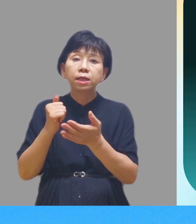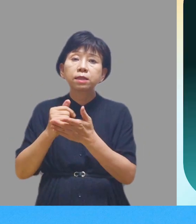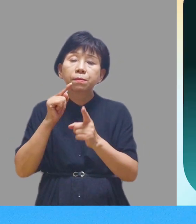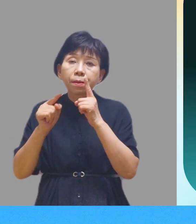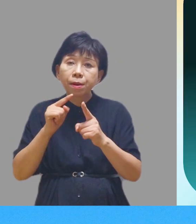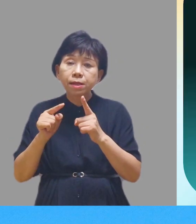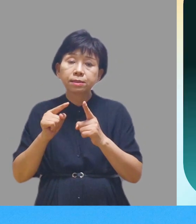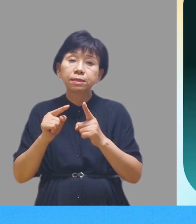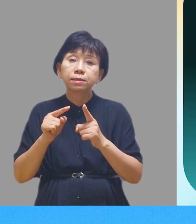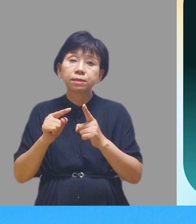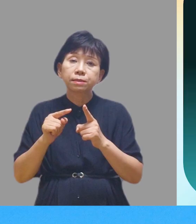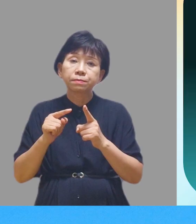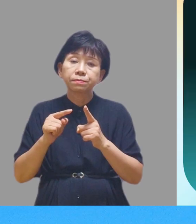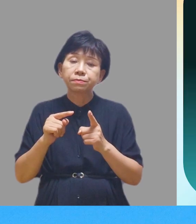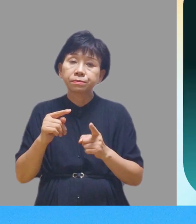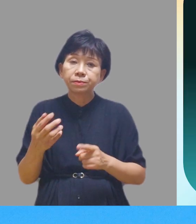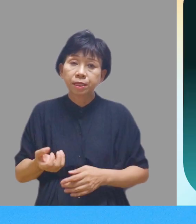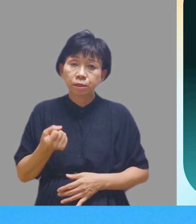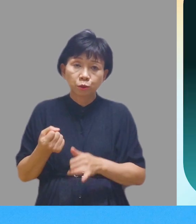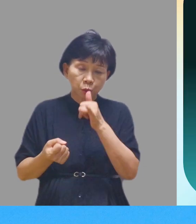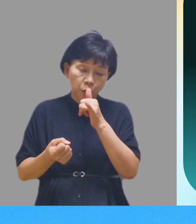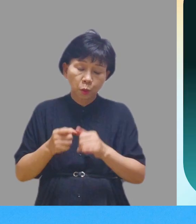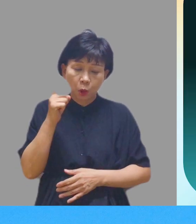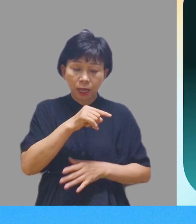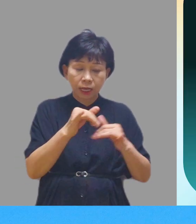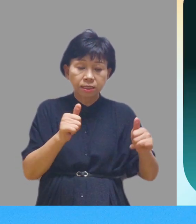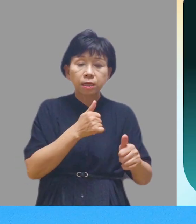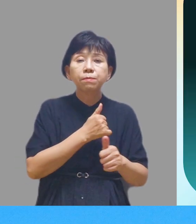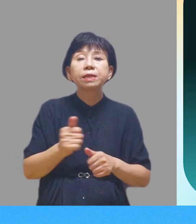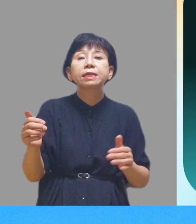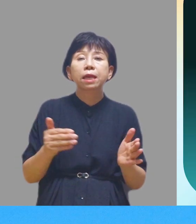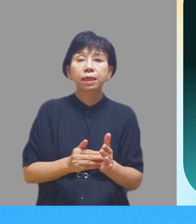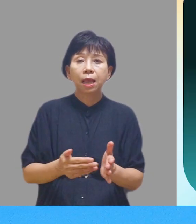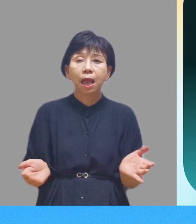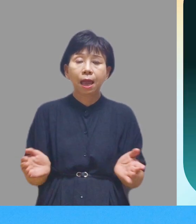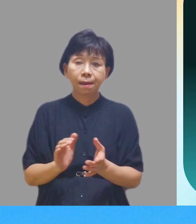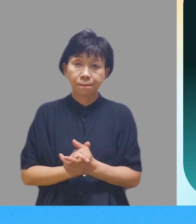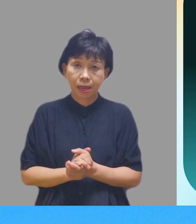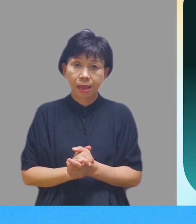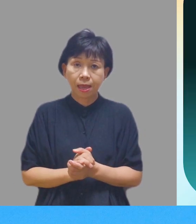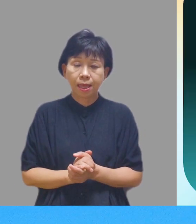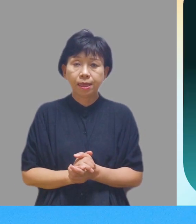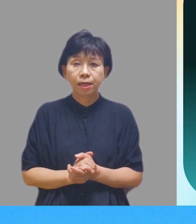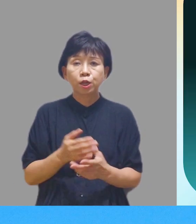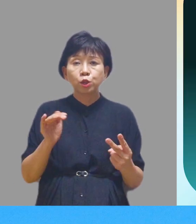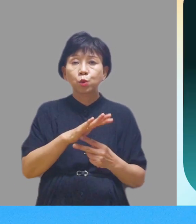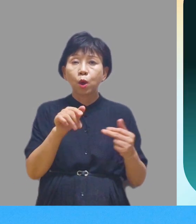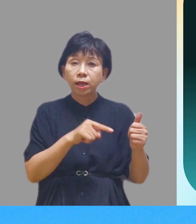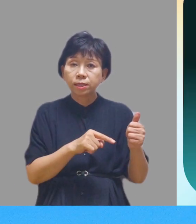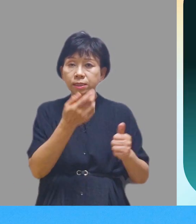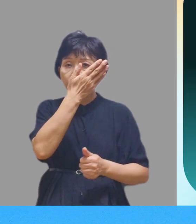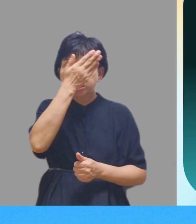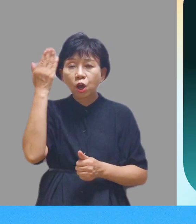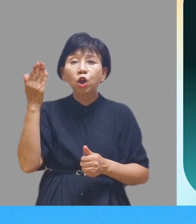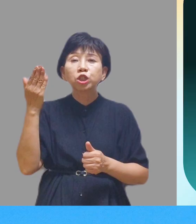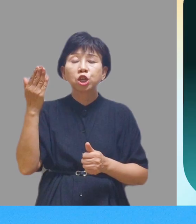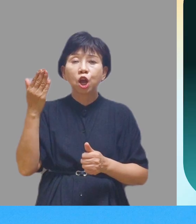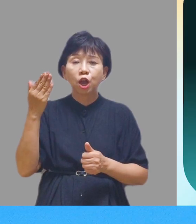너희가 흉악한 자를 이기었음이라. 아멘. 여기서 사도 요한은 청년 신앙의